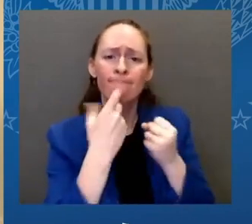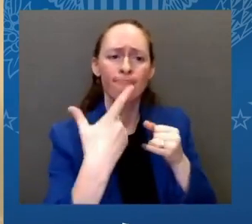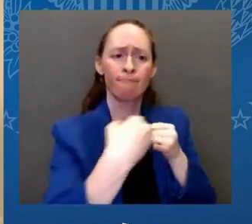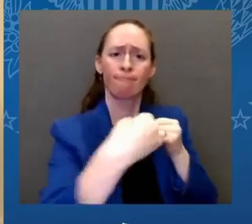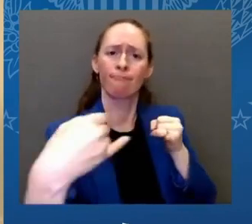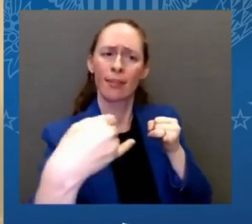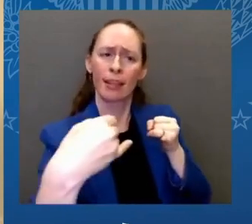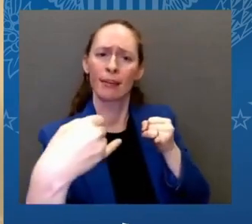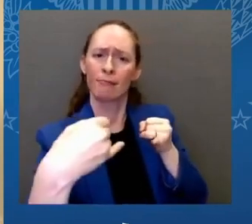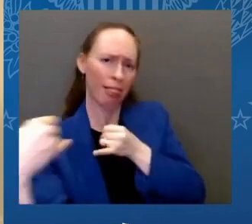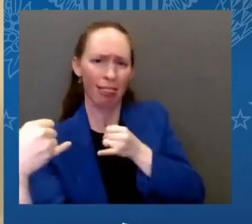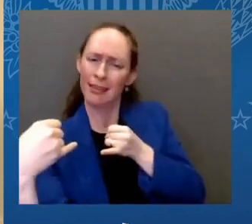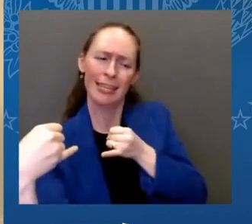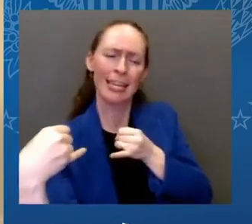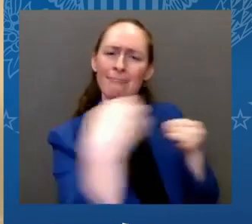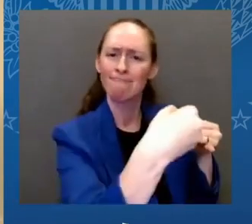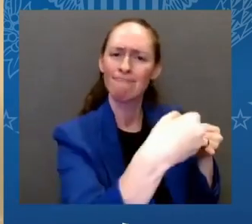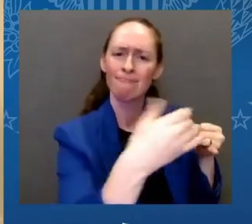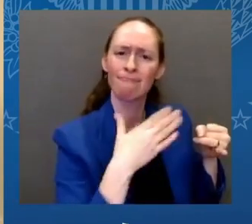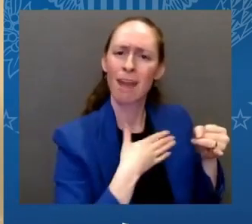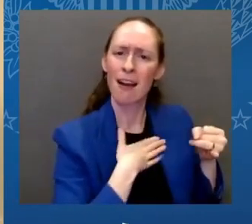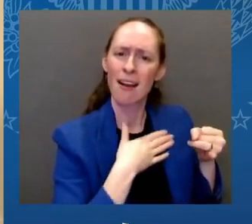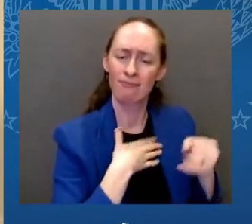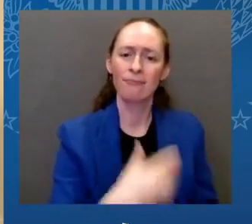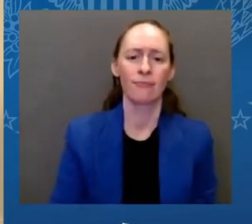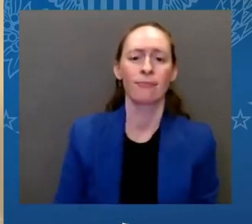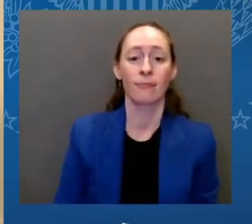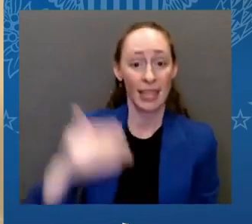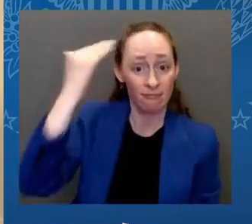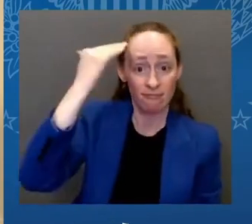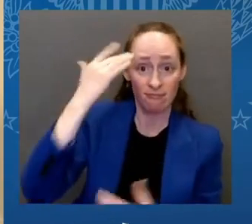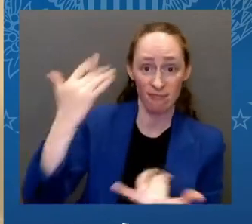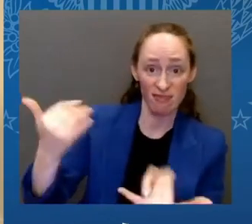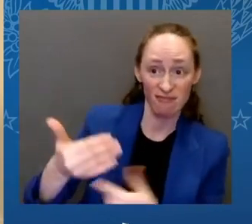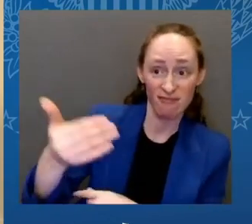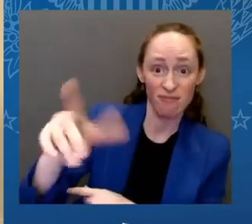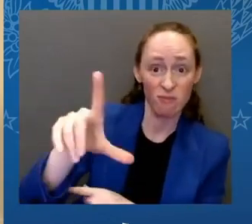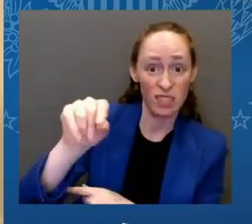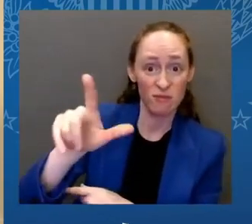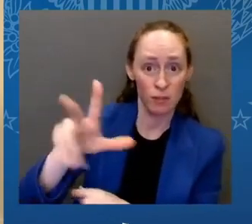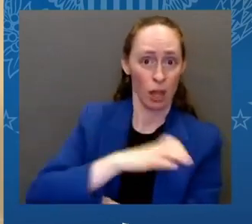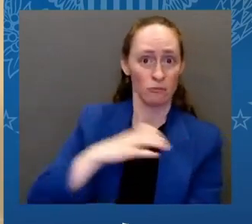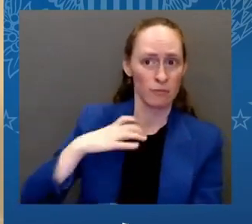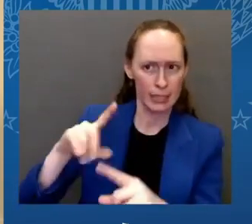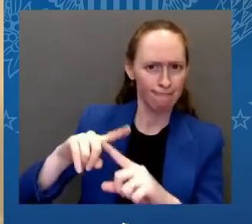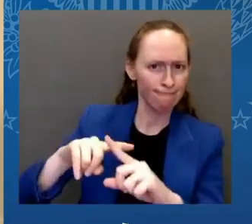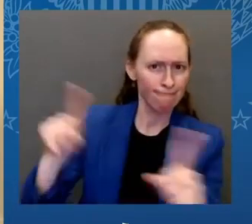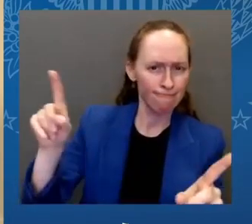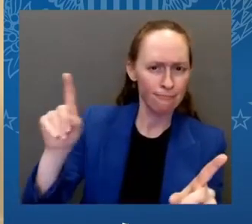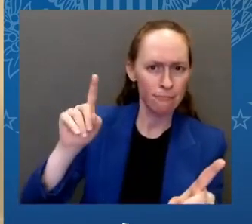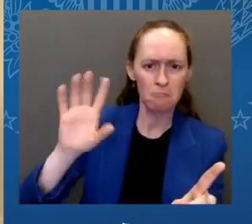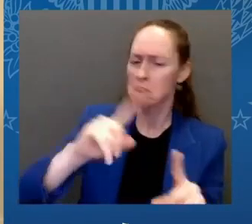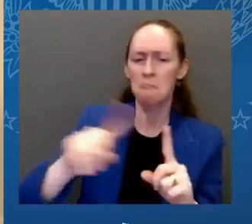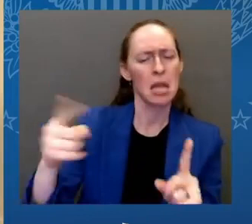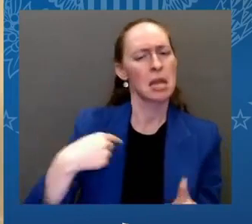зберігатись. Я дякую всім, хто працює саме заради цього. Звичайно, на усіх зустрічах сьогодні звучить і